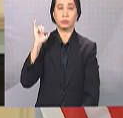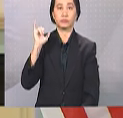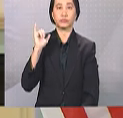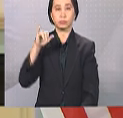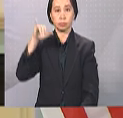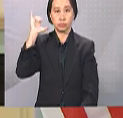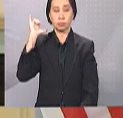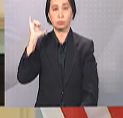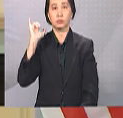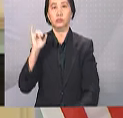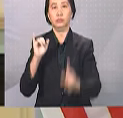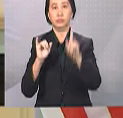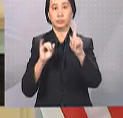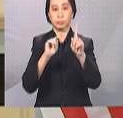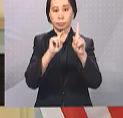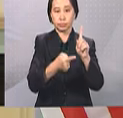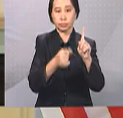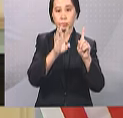seramai